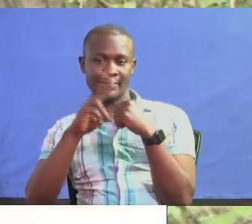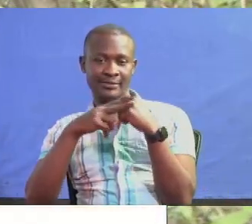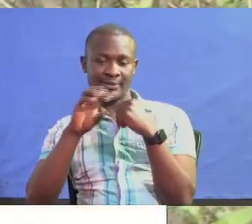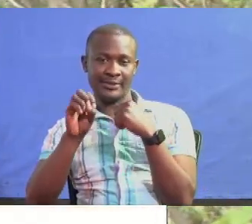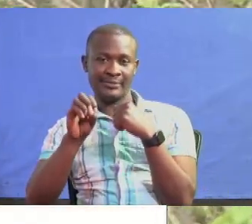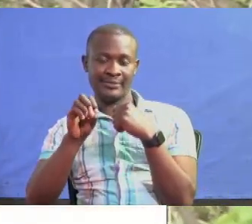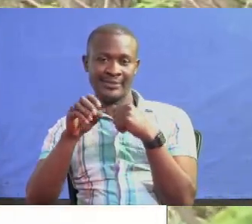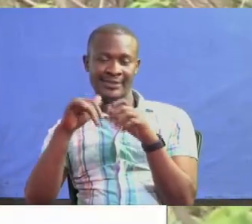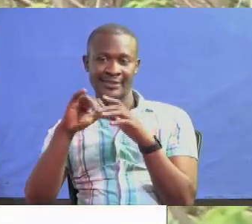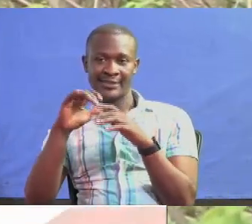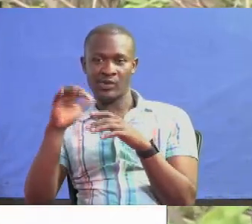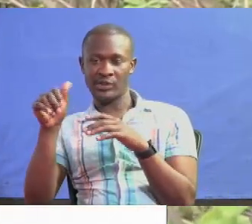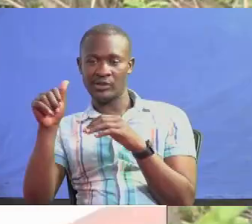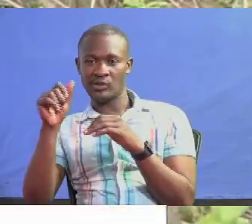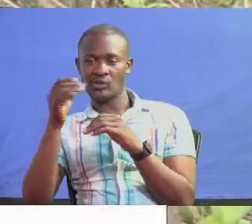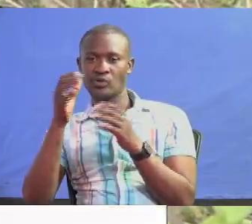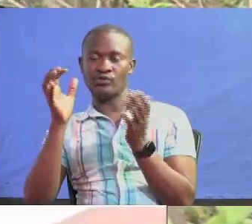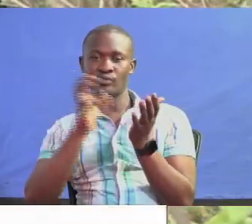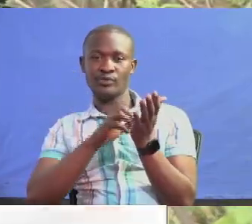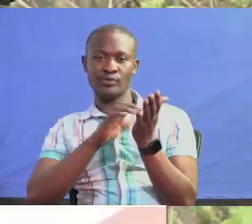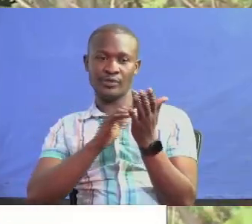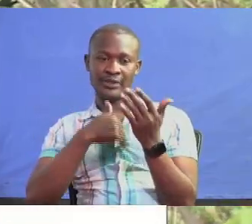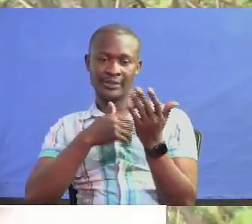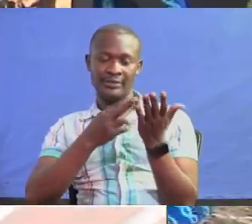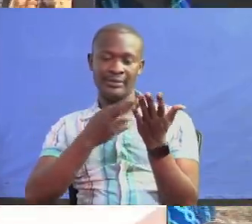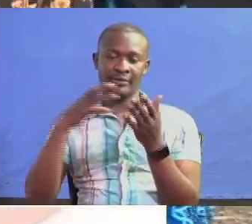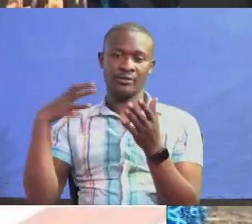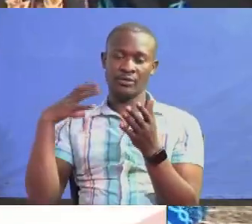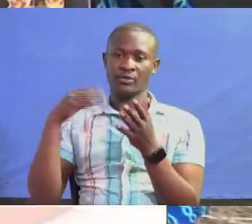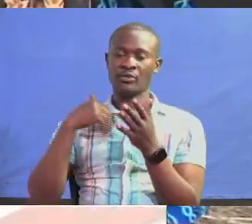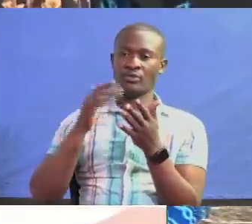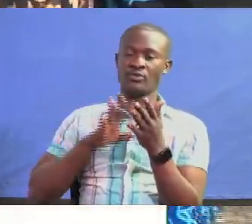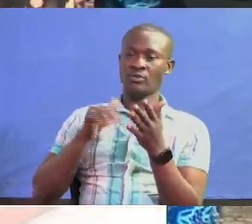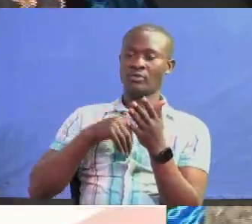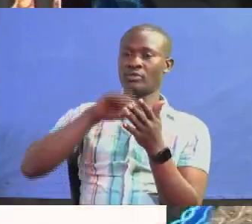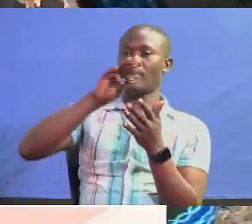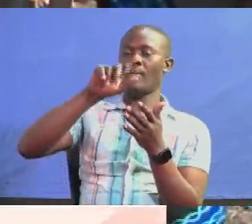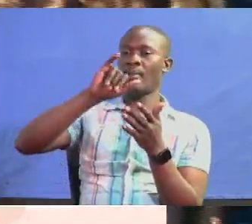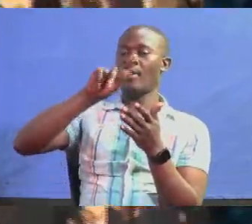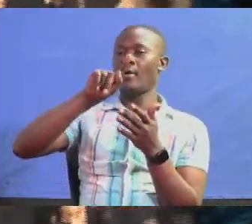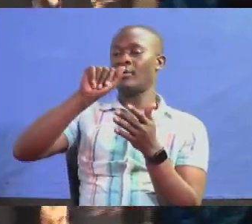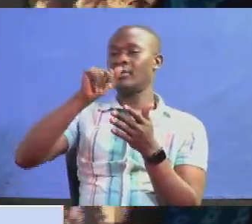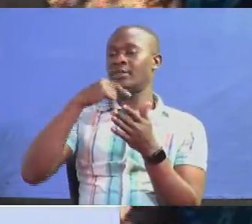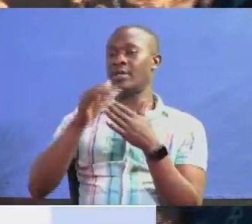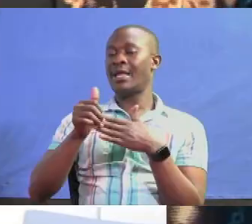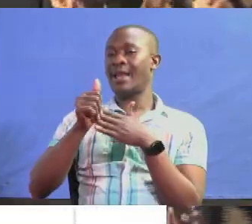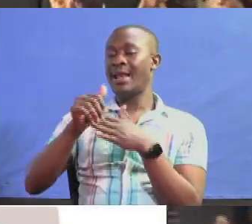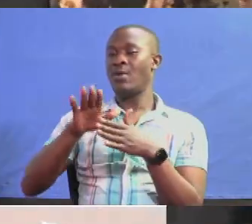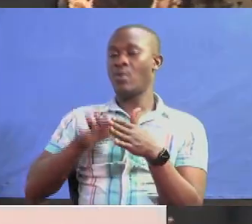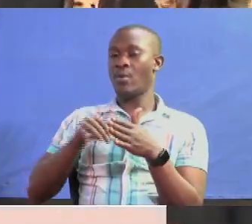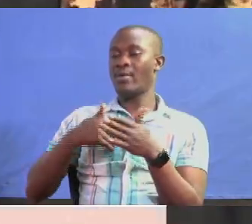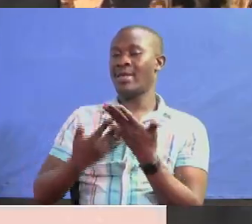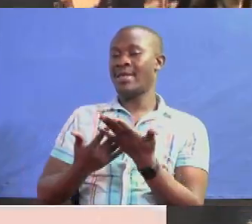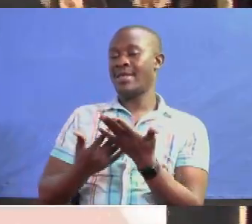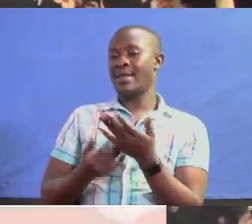286,407. Na katika kaunti ya Machakos, mwenyekiti wa kitaifa wa maendeleo ya wanawake Rahab Mikali Mwiu aliongoza wanawake katika zoezi la